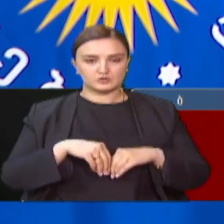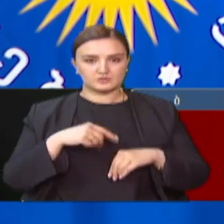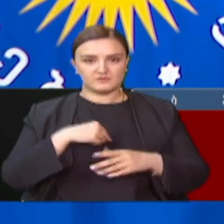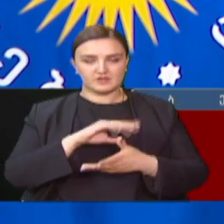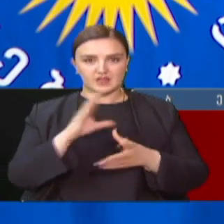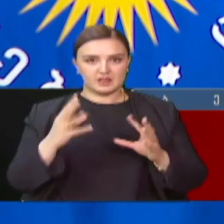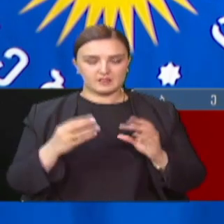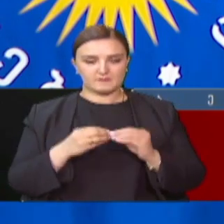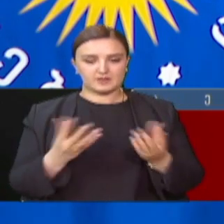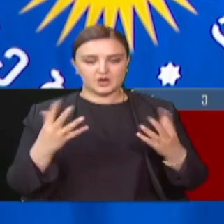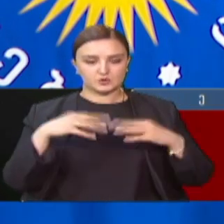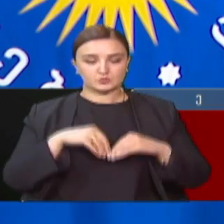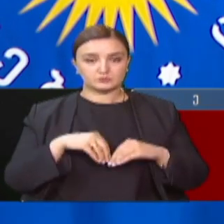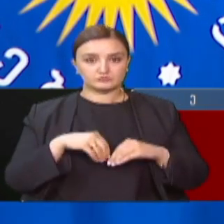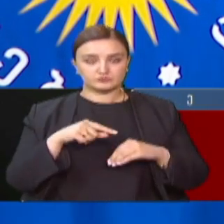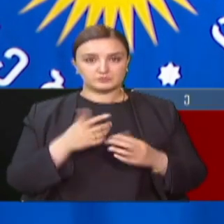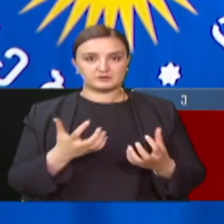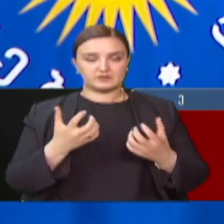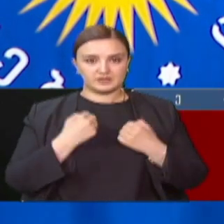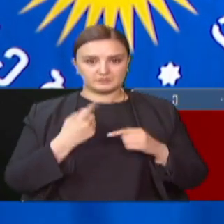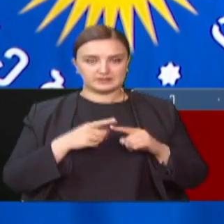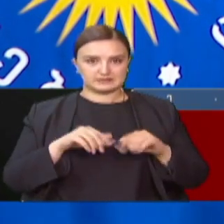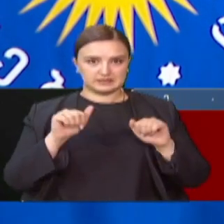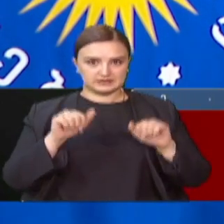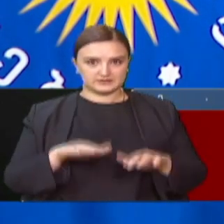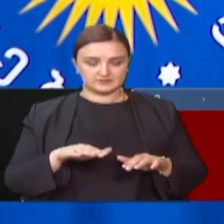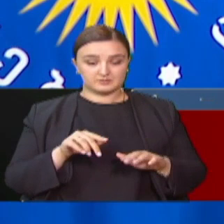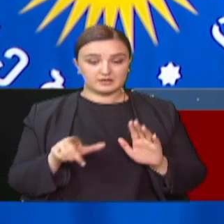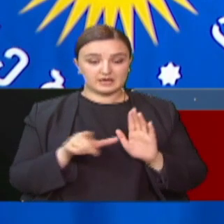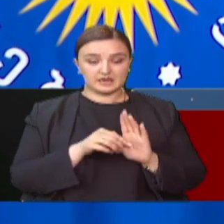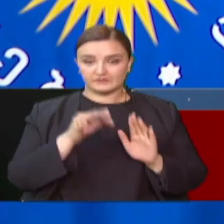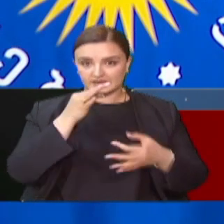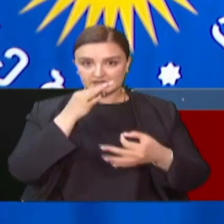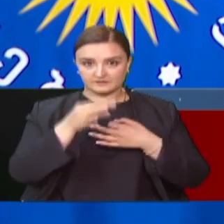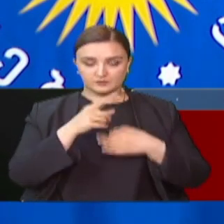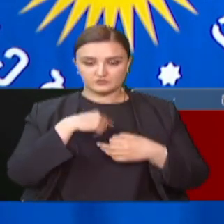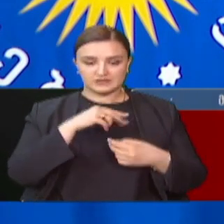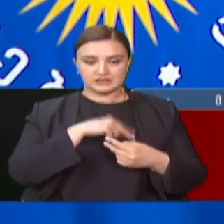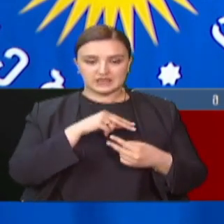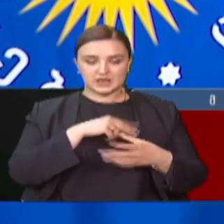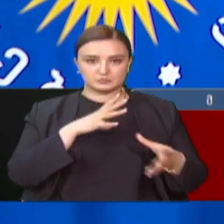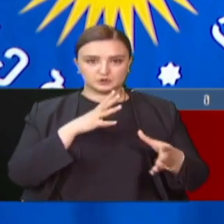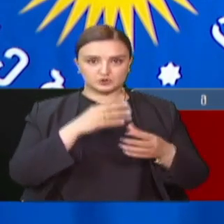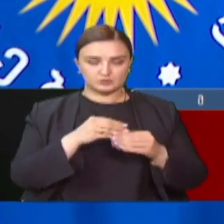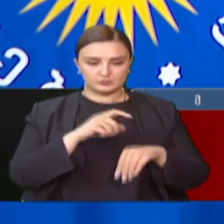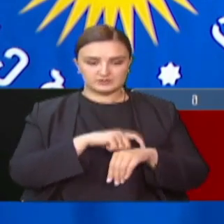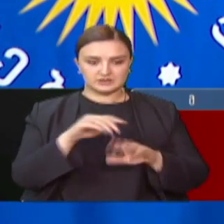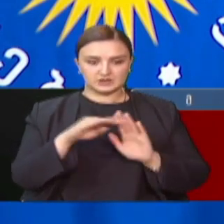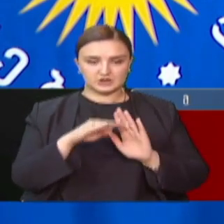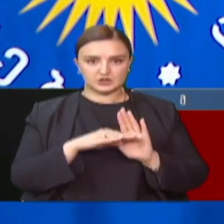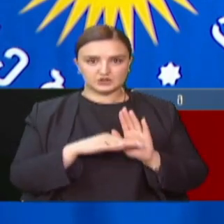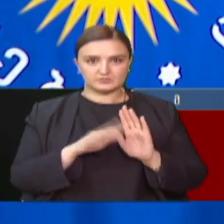ყველაფერმა ერთობლიობაში მიგვაღებინა ეს გადაწყვეტილება. აქვე გეტყვით იმასაც, რომ ჩვენ თანამშრომლობის რეჟიმი